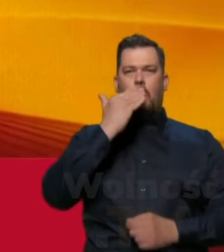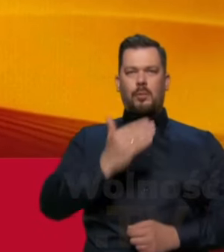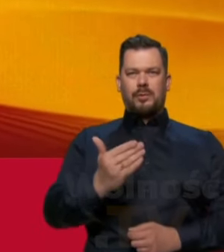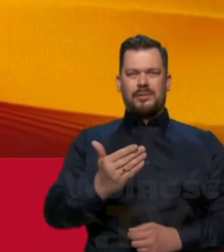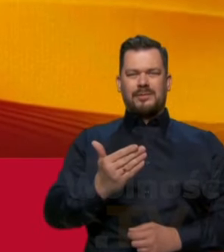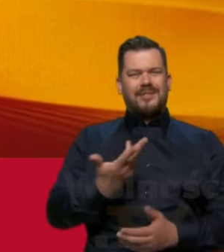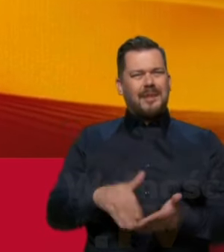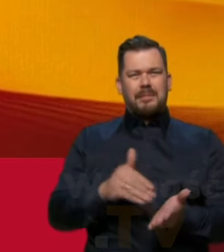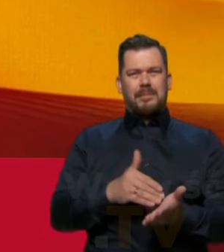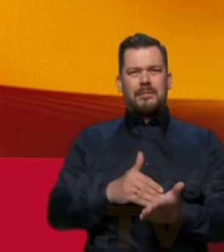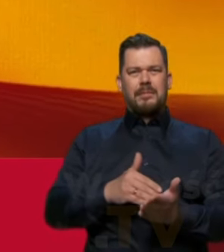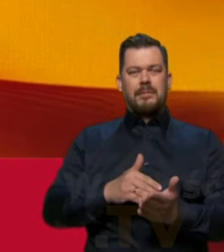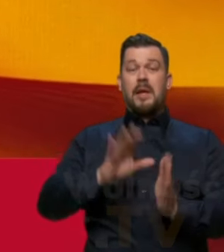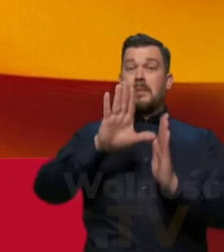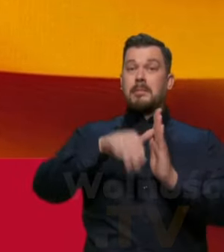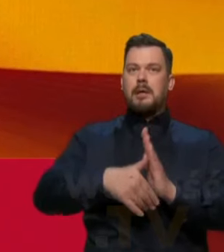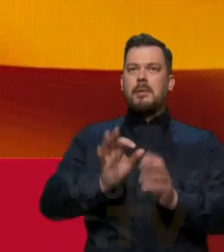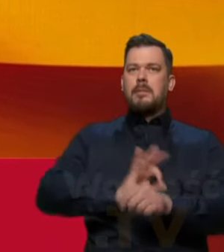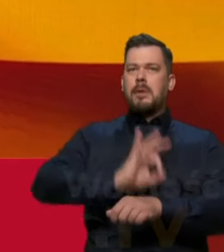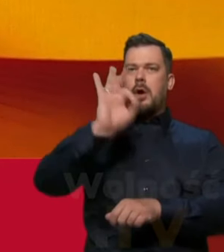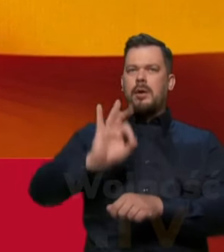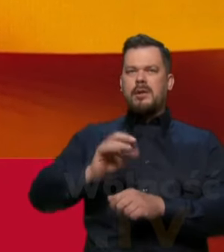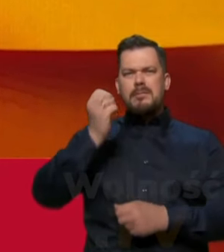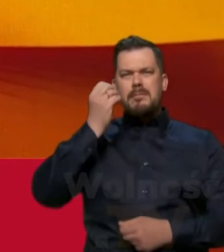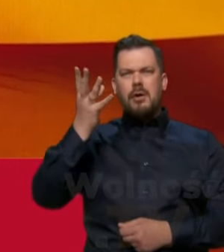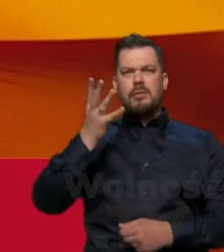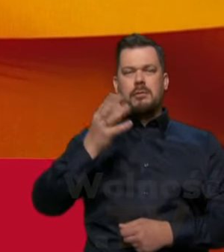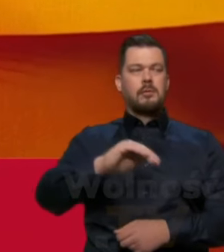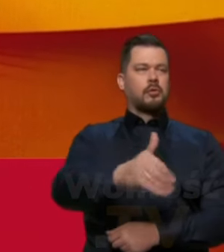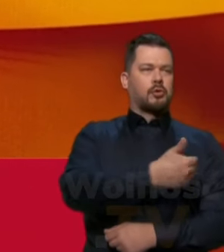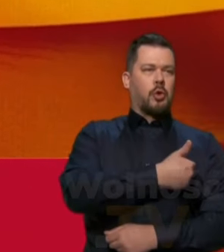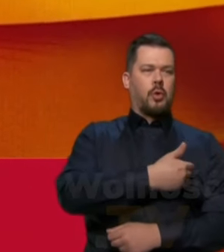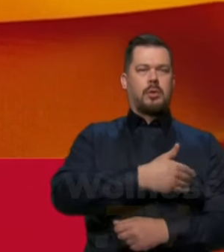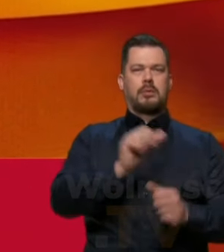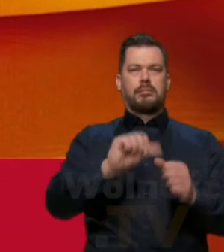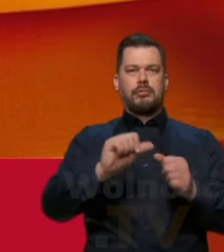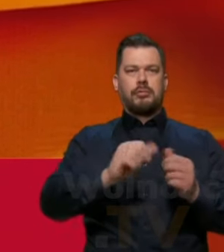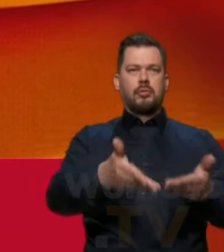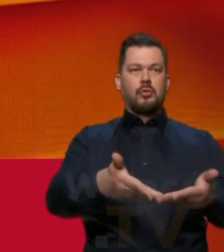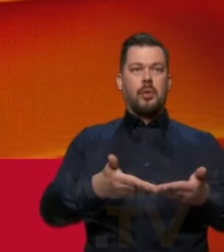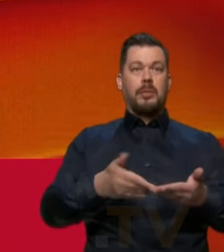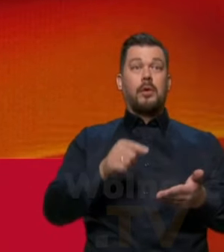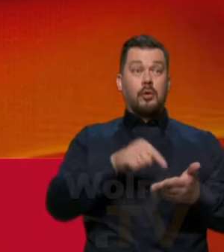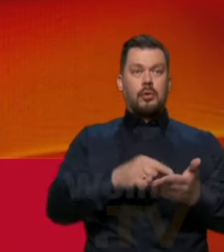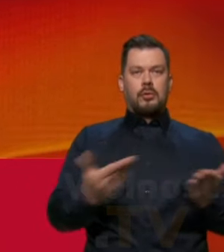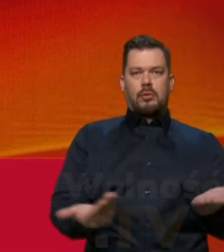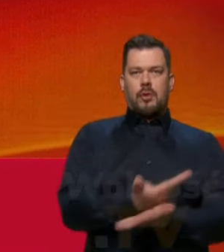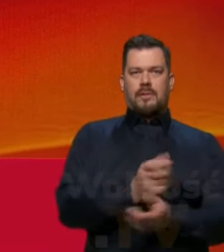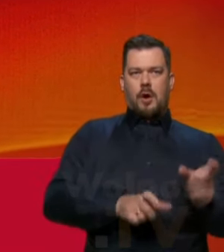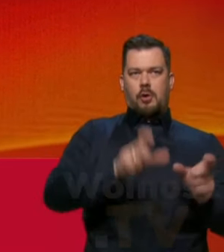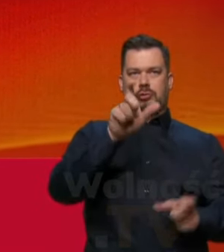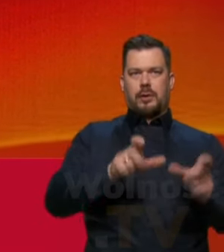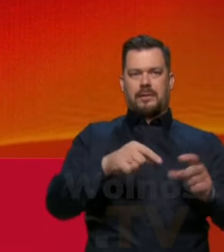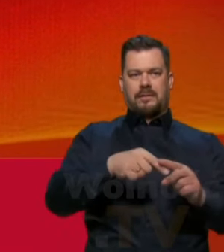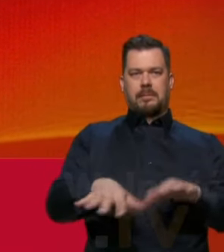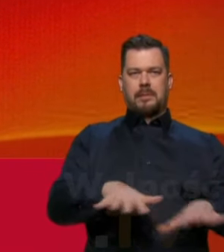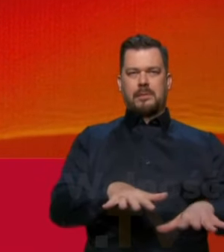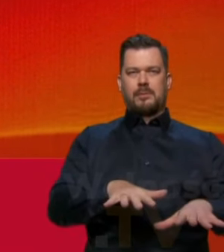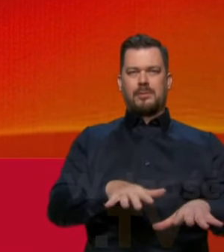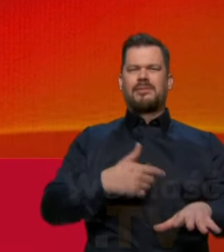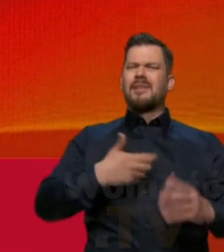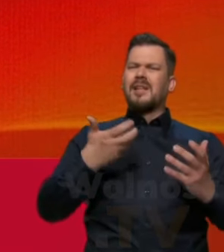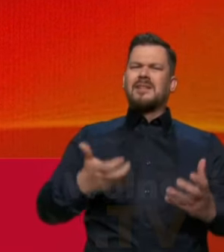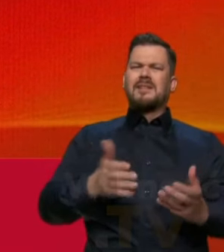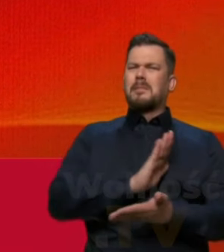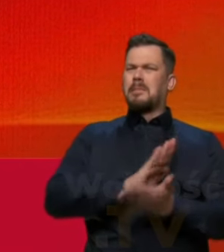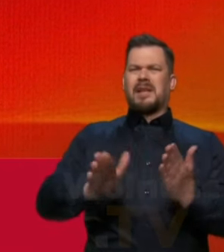Gdzie miasto projektowane jest mądrze, tak, że szkoły, przedszkola, żłobki powstają na świeżo budowanych osiedlach. Chcę miasta, gdzie nie